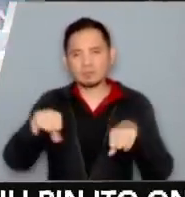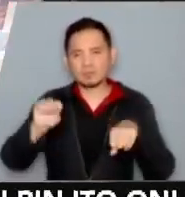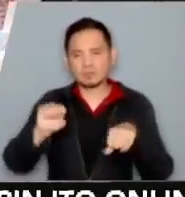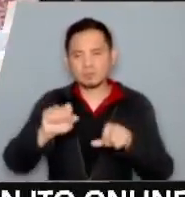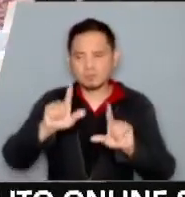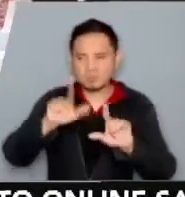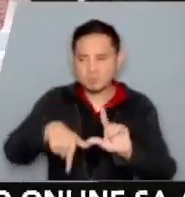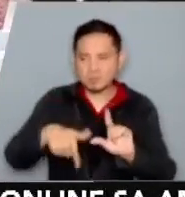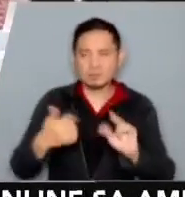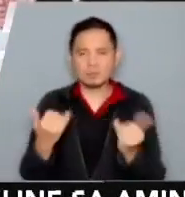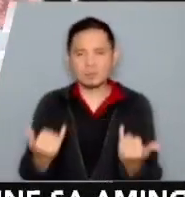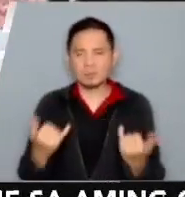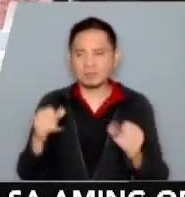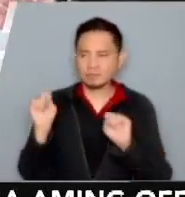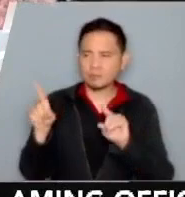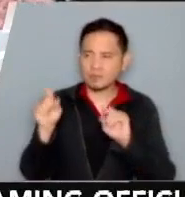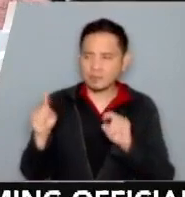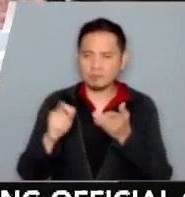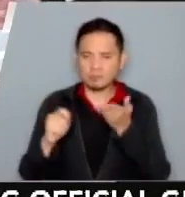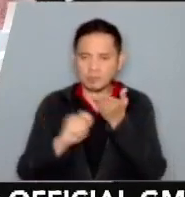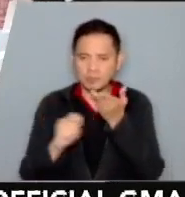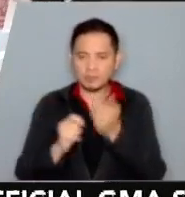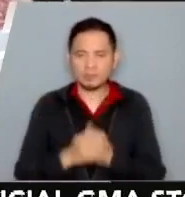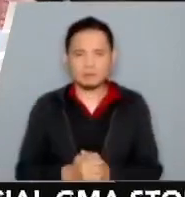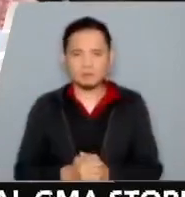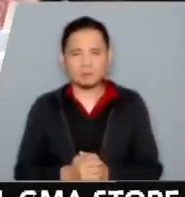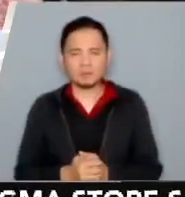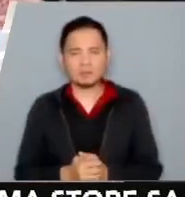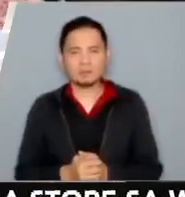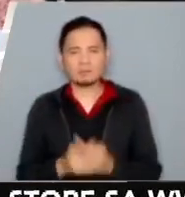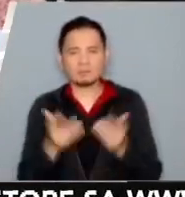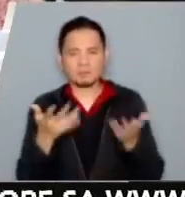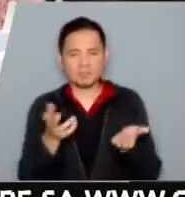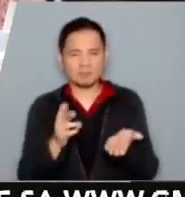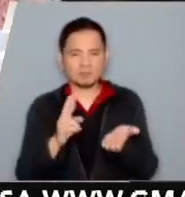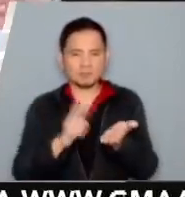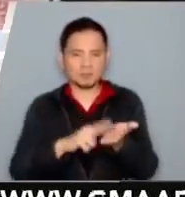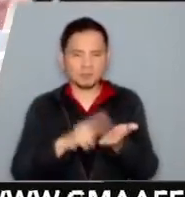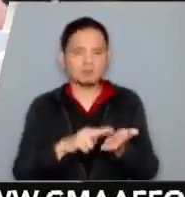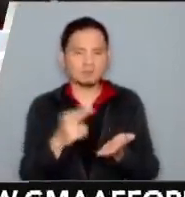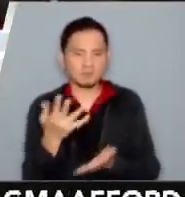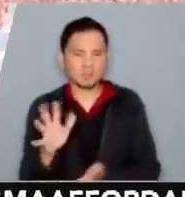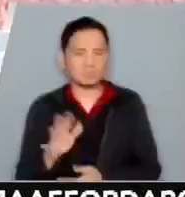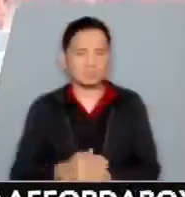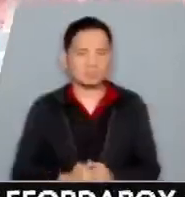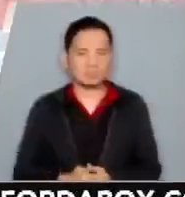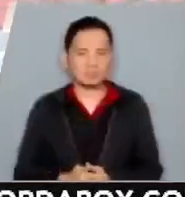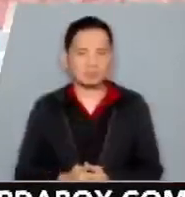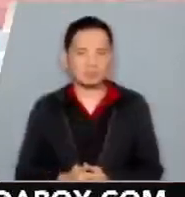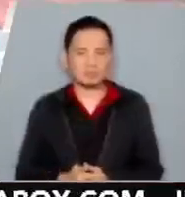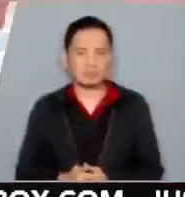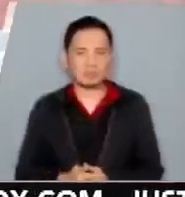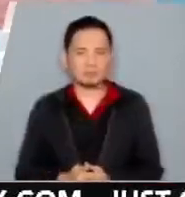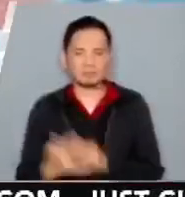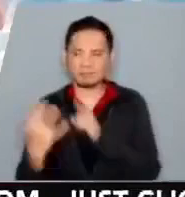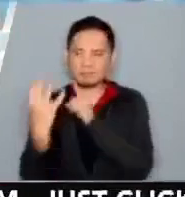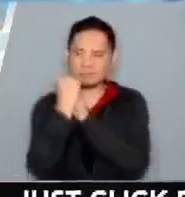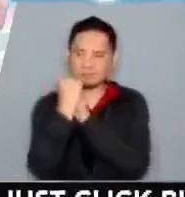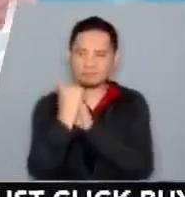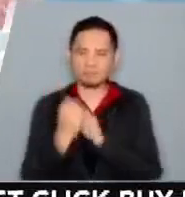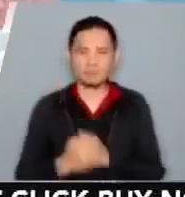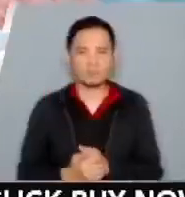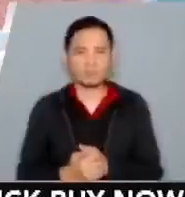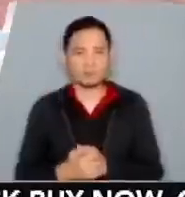bibenta. Pahinto na nga po ako sir, nakapagparehistro na ako ng motor. Nahuli ako. Inalam pa ng pulisya kung sino